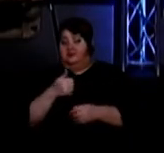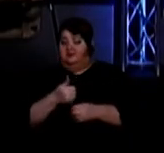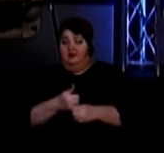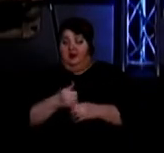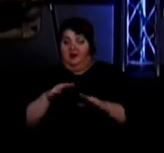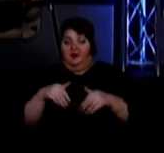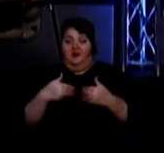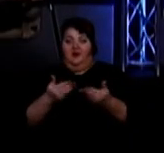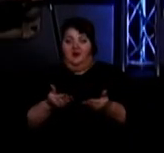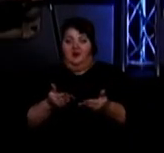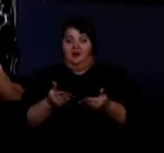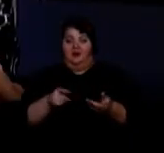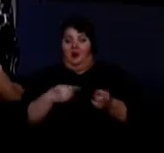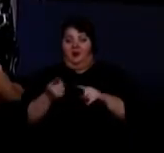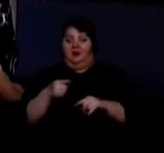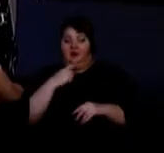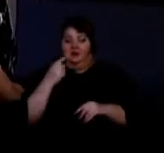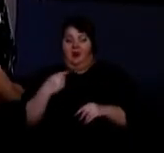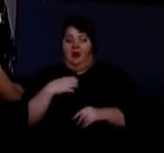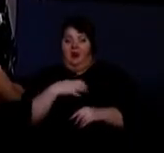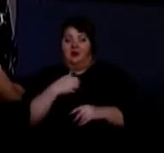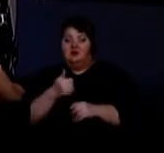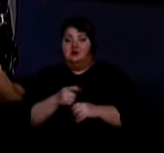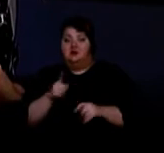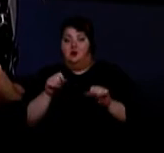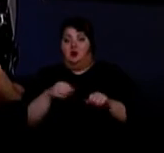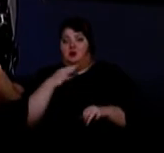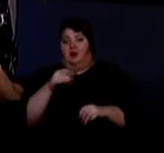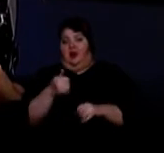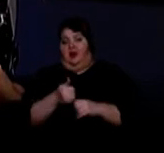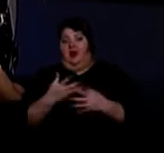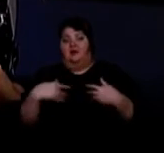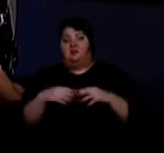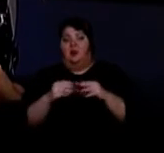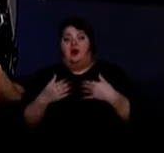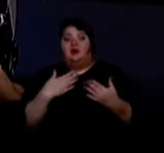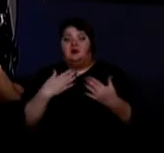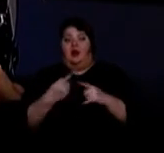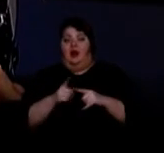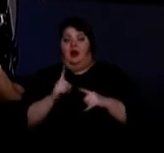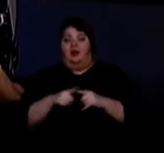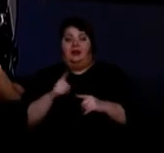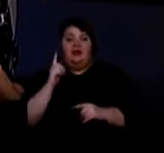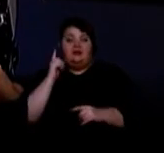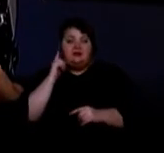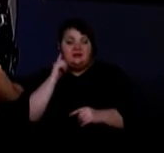Звідти перейду на русский. Основное, что могу сказать, это главное в семейных отношениях, это